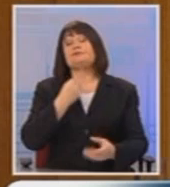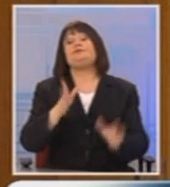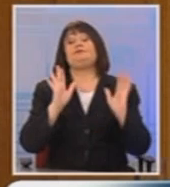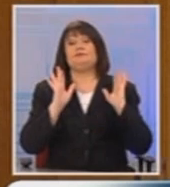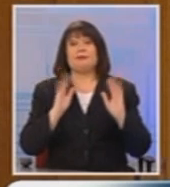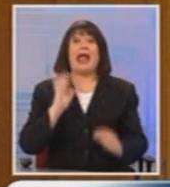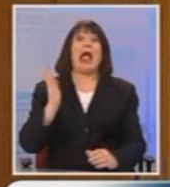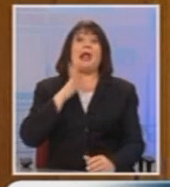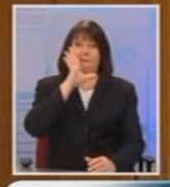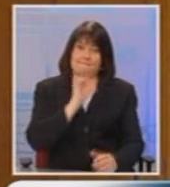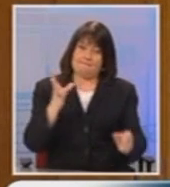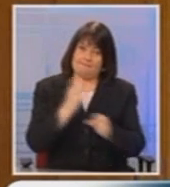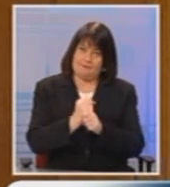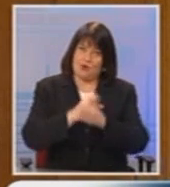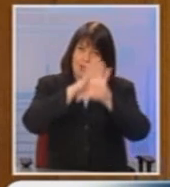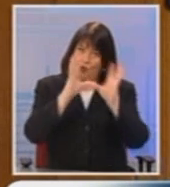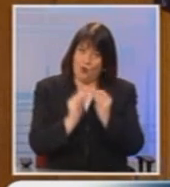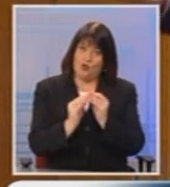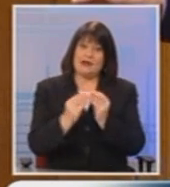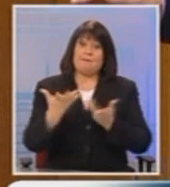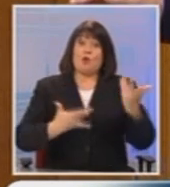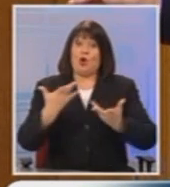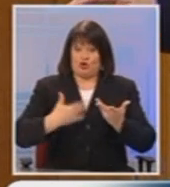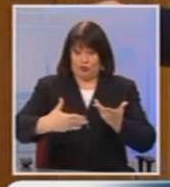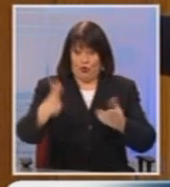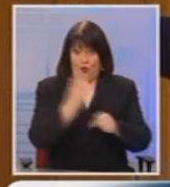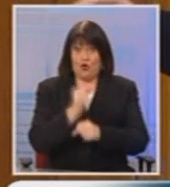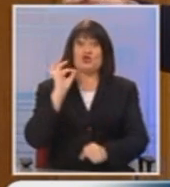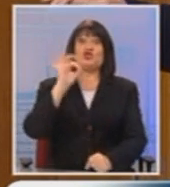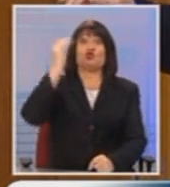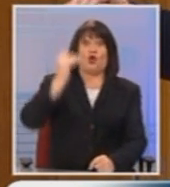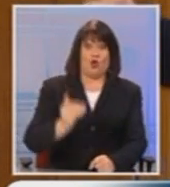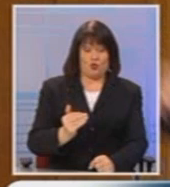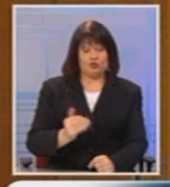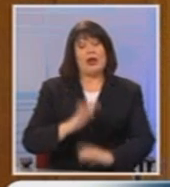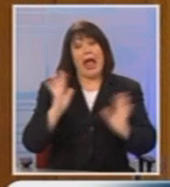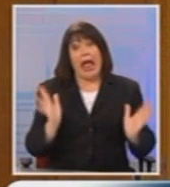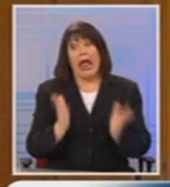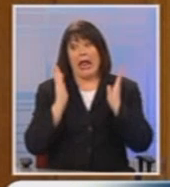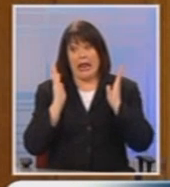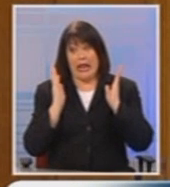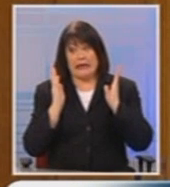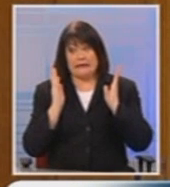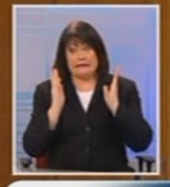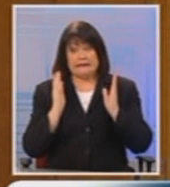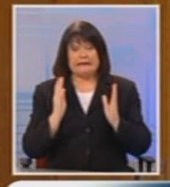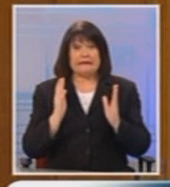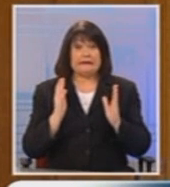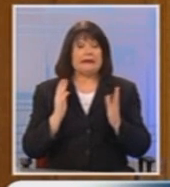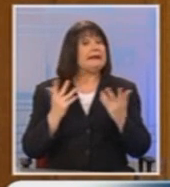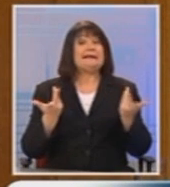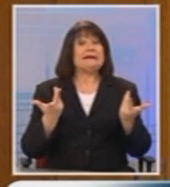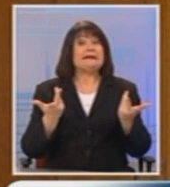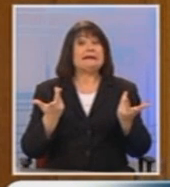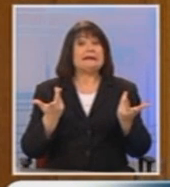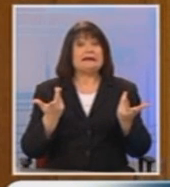και αν πραγματοθούν όλοι οι στόχοι του προϋπολογισμού, το πολύ αγαπητέ Χρήστο, να ανέβει